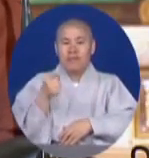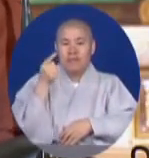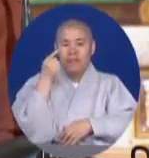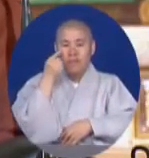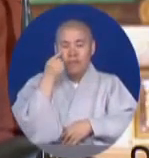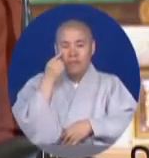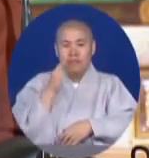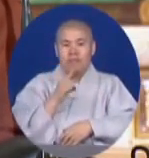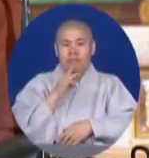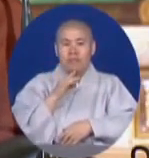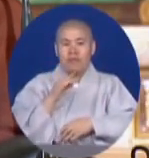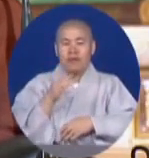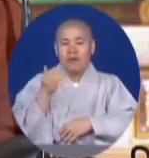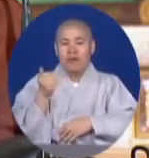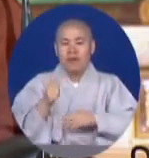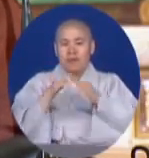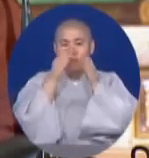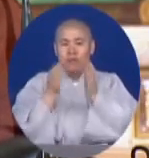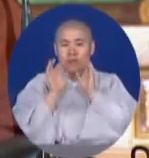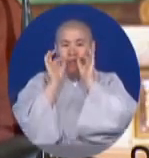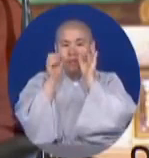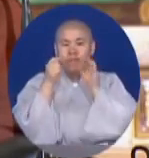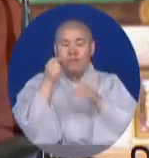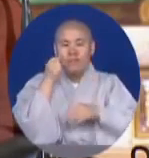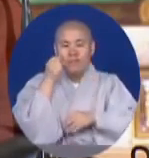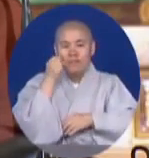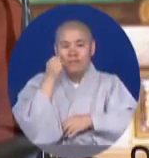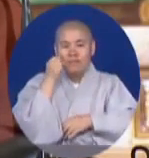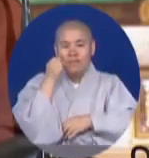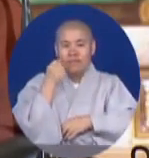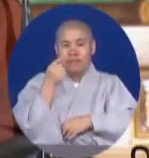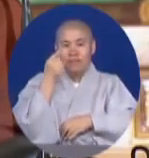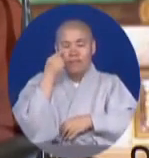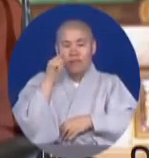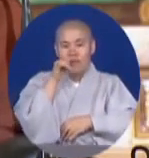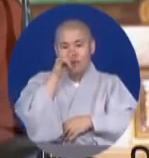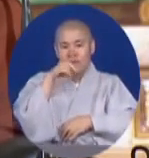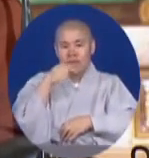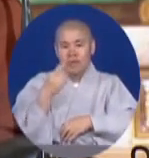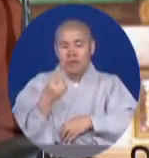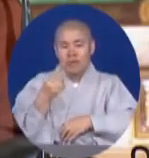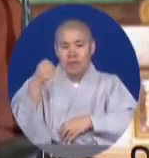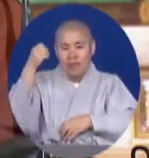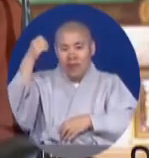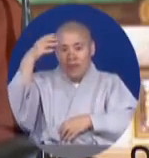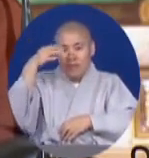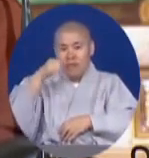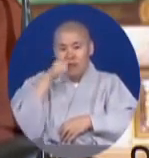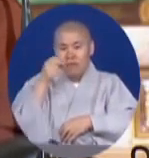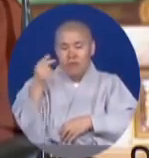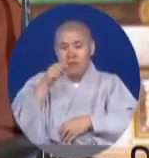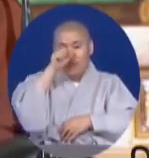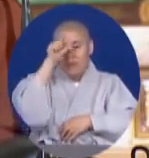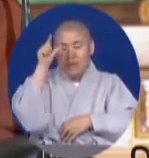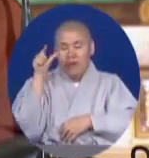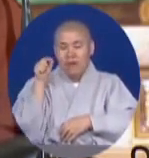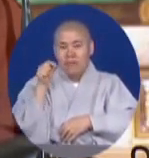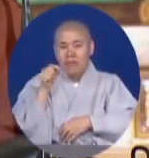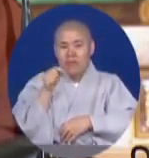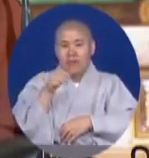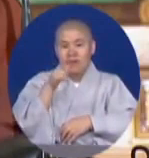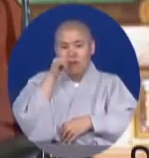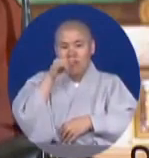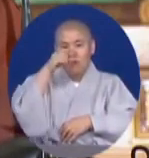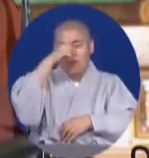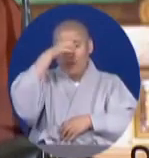눈만 가지고 어느 때나 다 볼 수가 없습니다. 눈이 있어도 햇빛이 있든지 달빛이 있든지